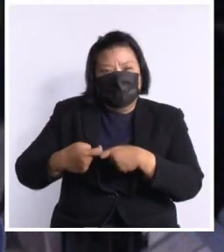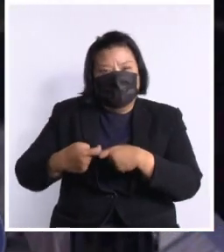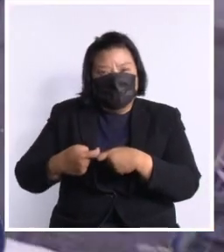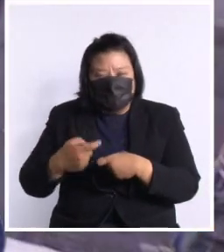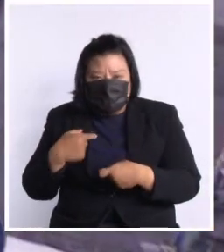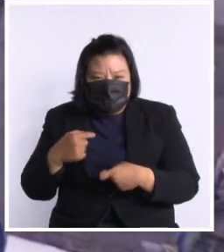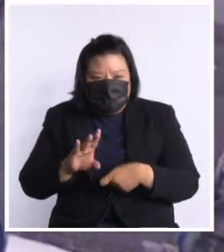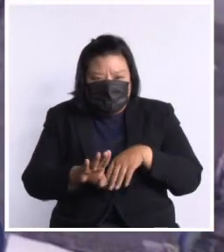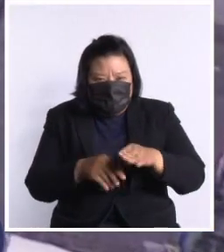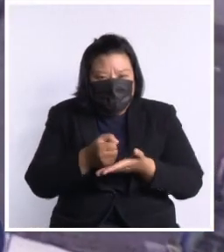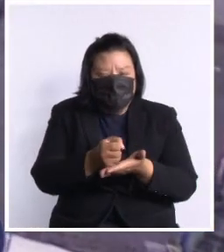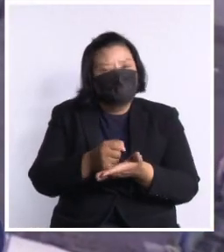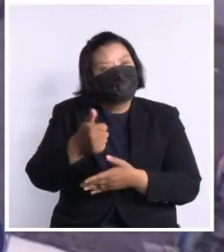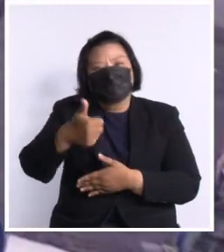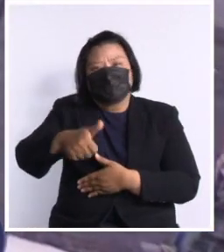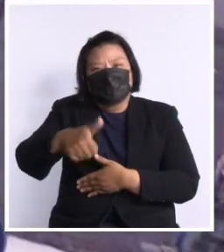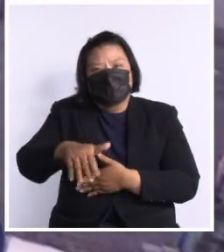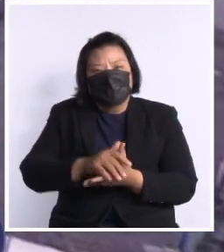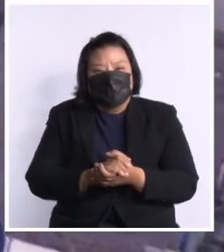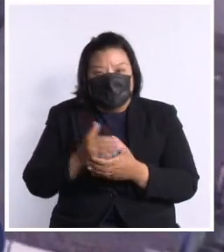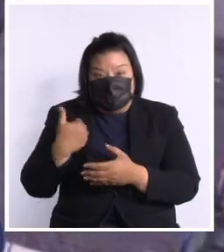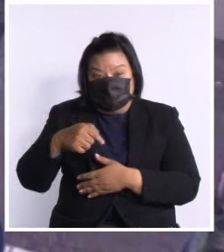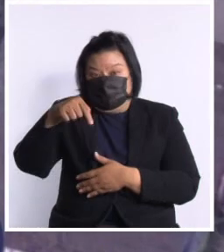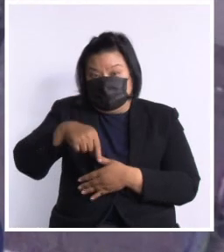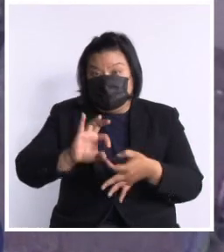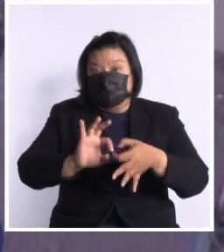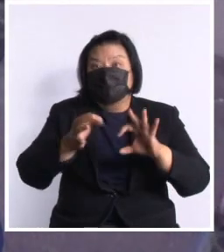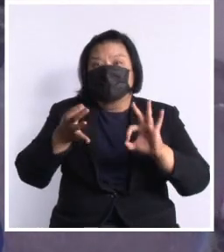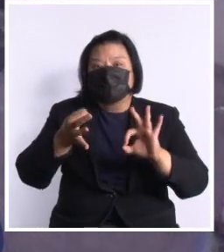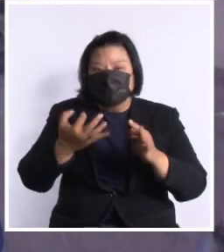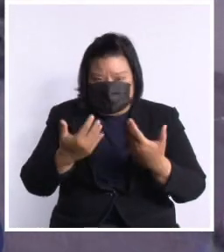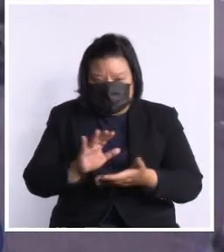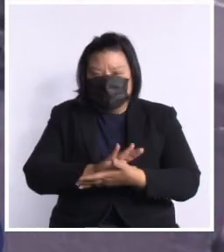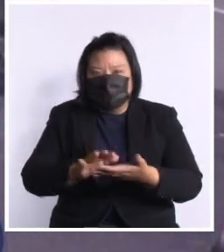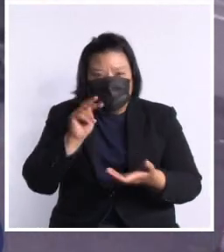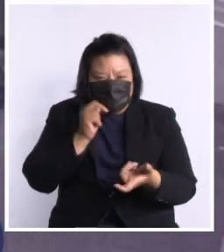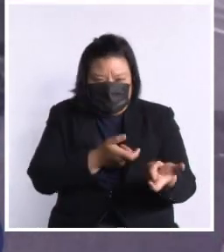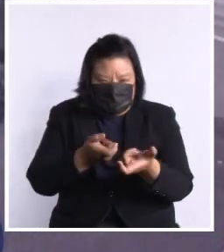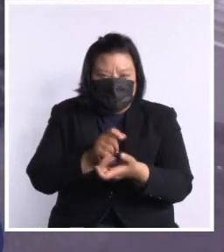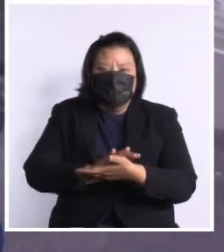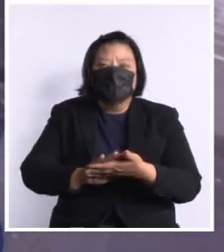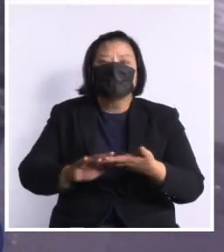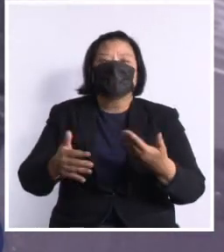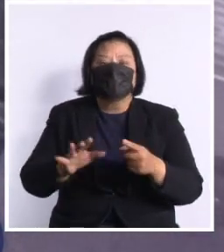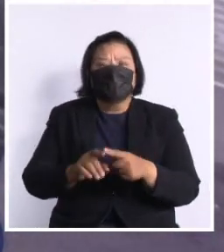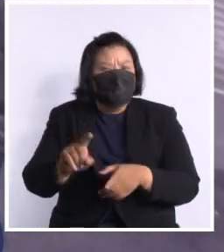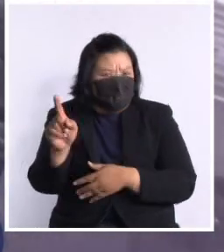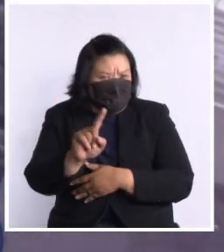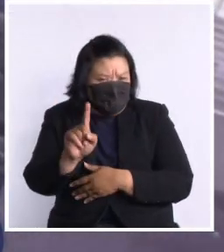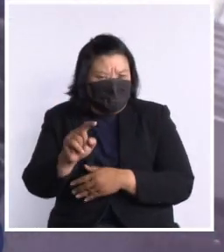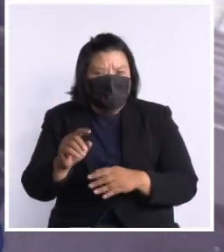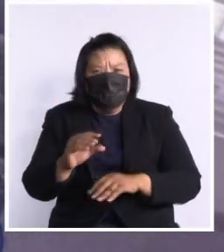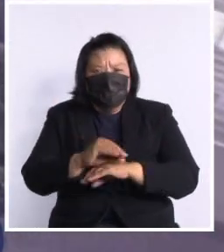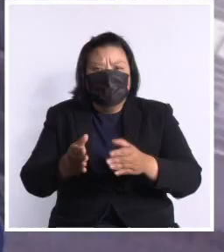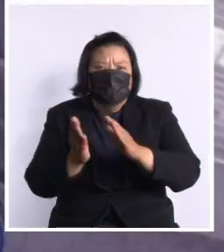ช่วยเหลืออย่างเต็มที่ขณะที่ไฟไหม้บริเวณตึกดังกล่าวนั้นจึงดับเพลิงสามารถควบคุมได้เรียบร้อยแล้วสาเหตุที่ตึกถล่มลงมา